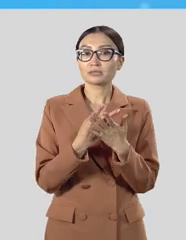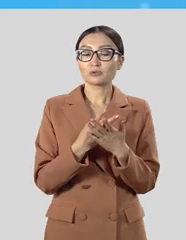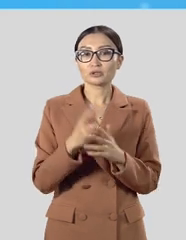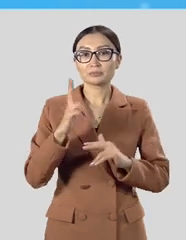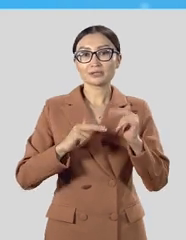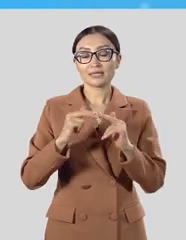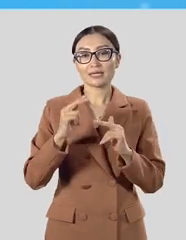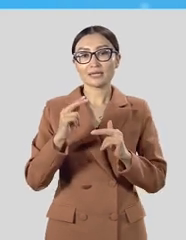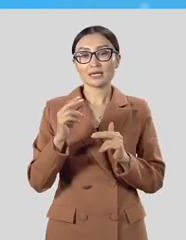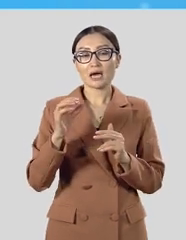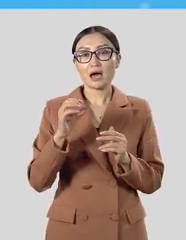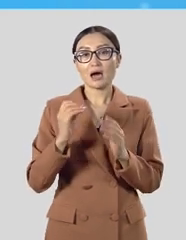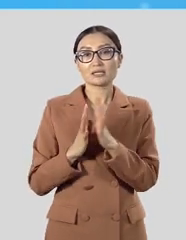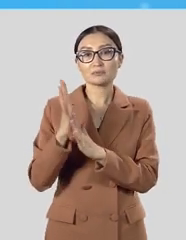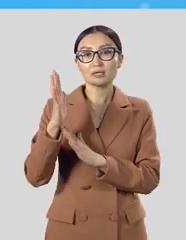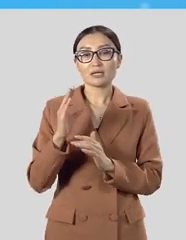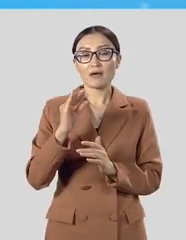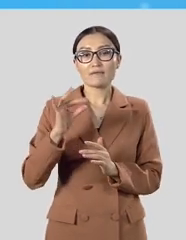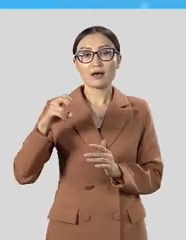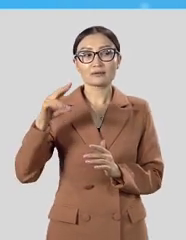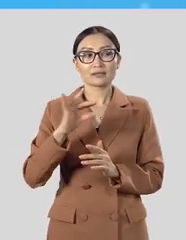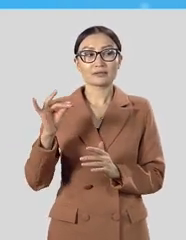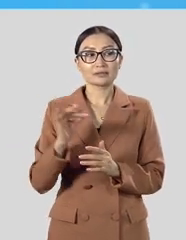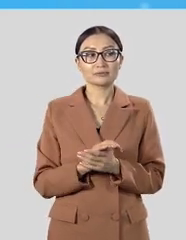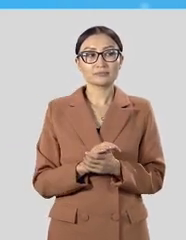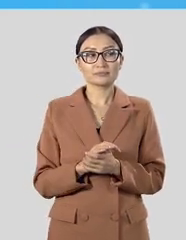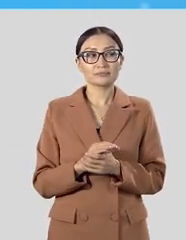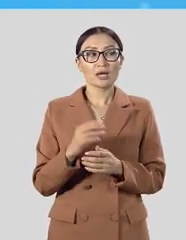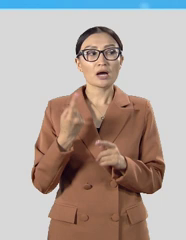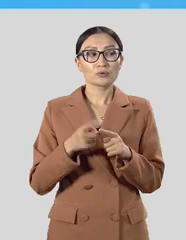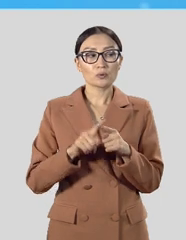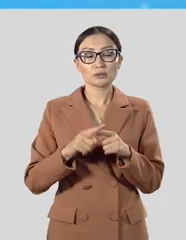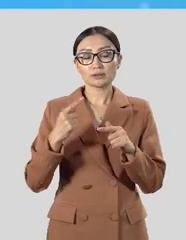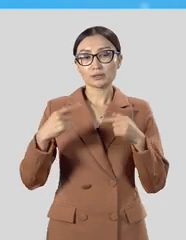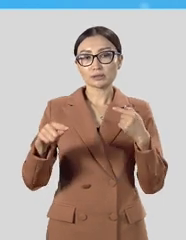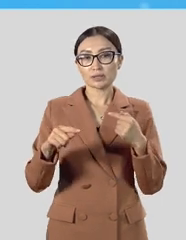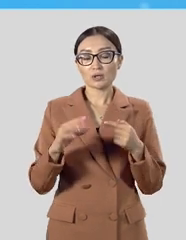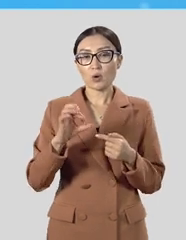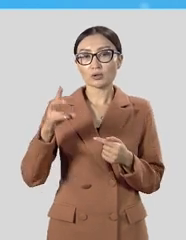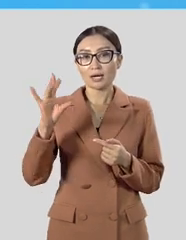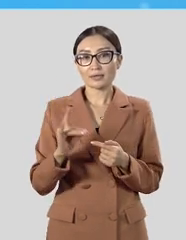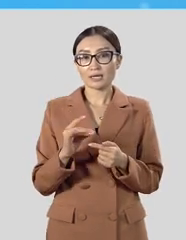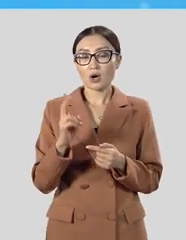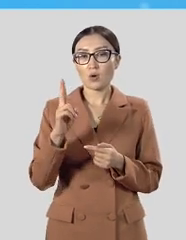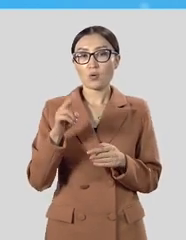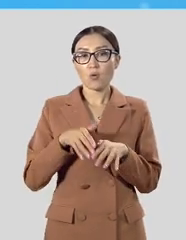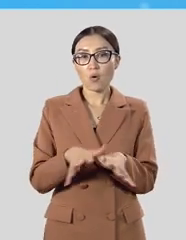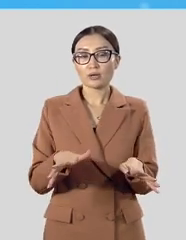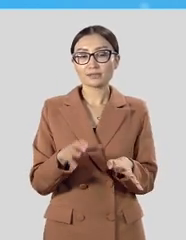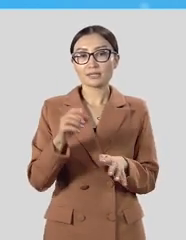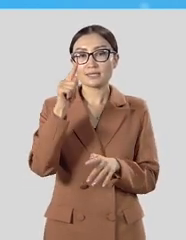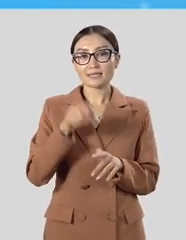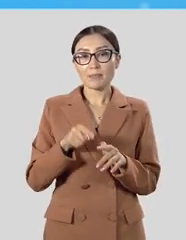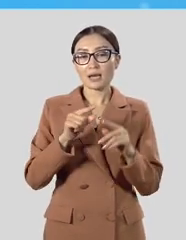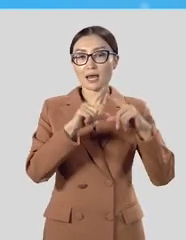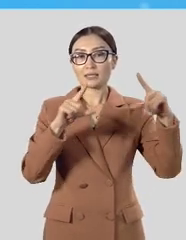строение растения на примерке фиалки трехцветной, которая различает такие органы, как корень, стебель,